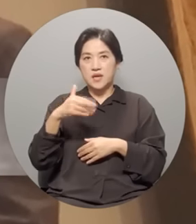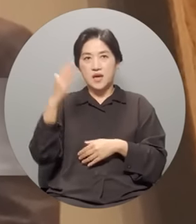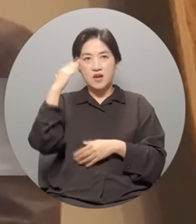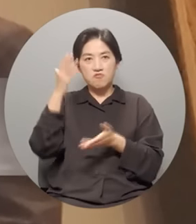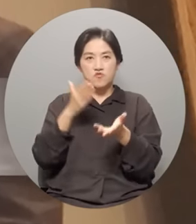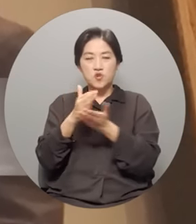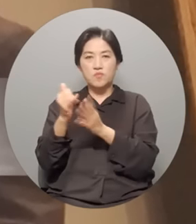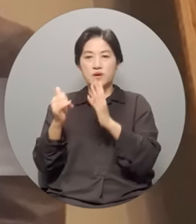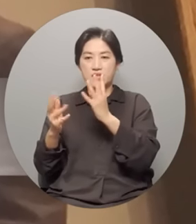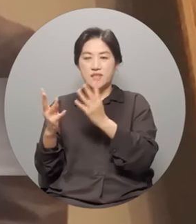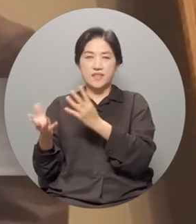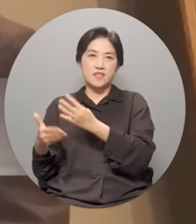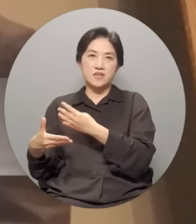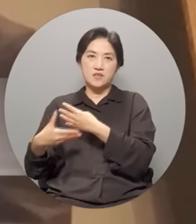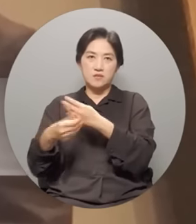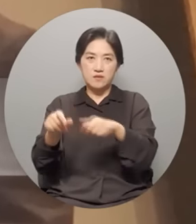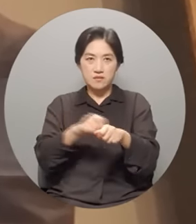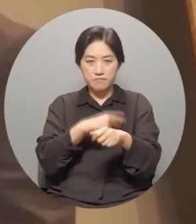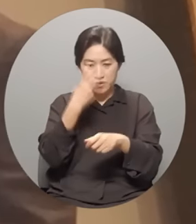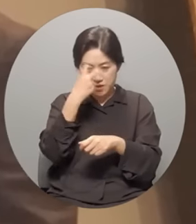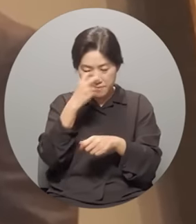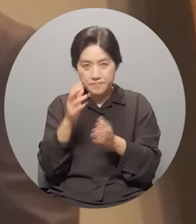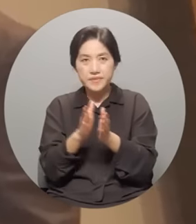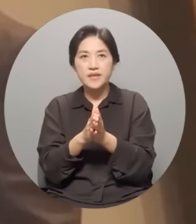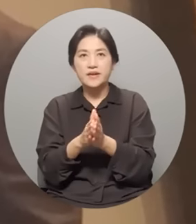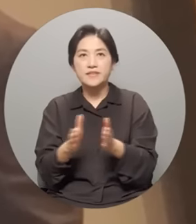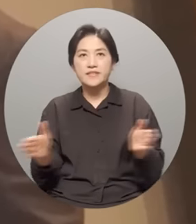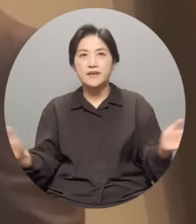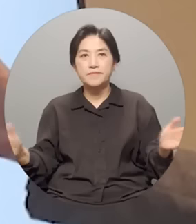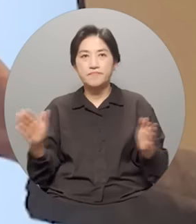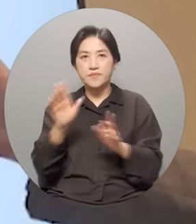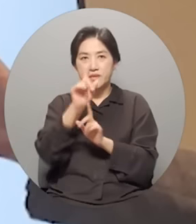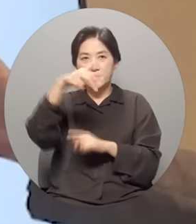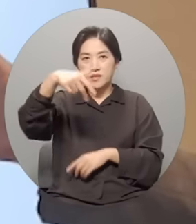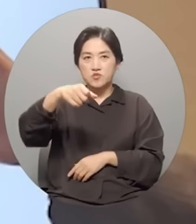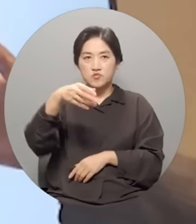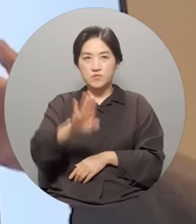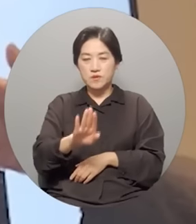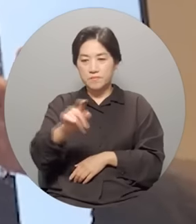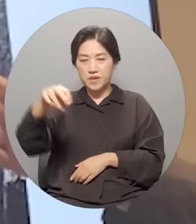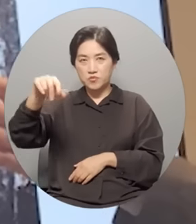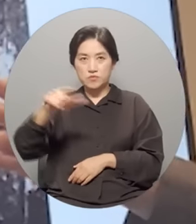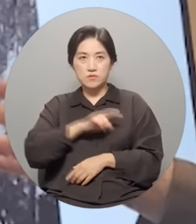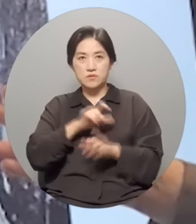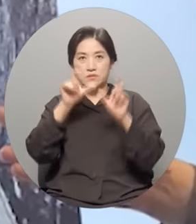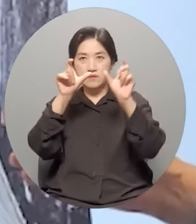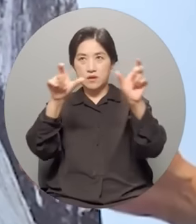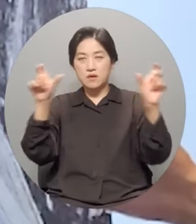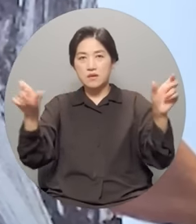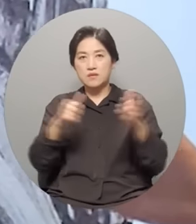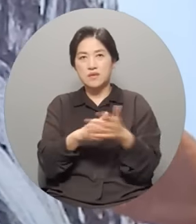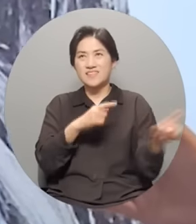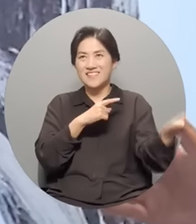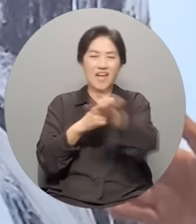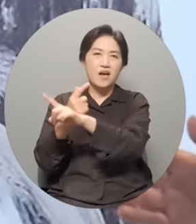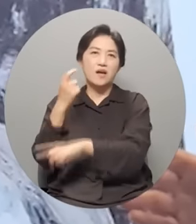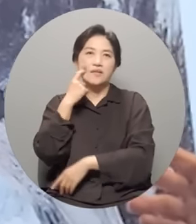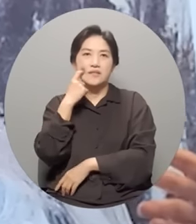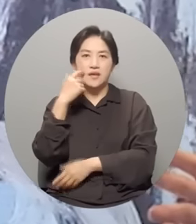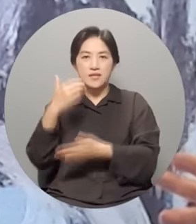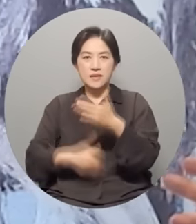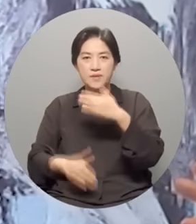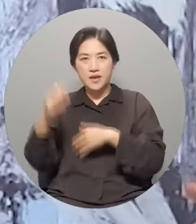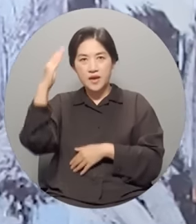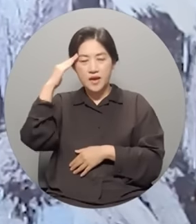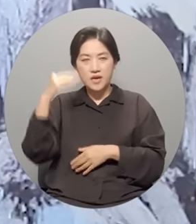네명을 초대해 특별 감정에 나섰습니다 이중섭 박수근 이름이 걸린 작품은 모두 가짜 나머지 한국